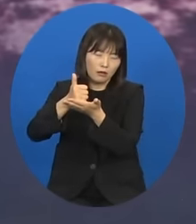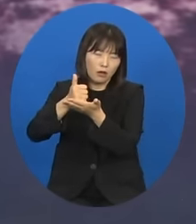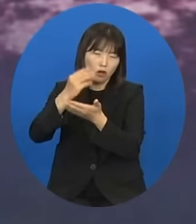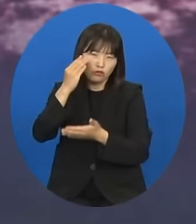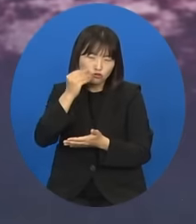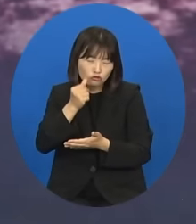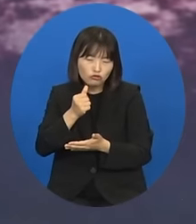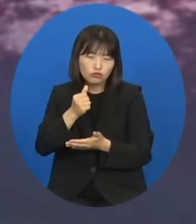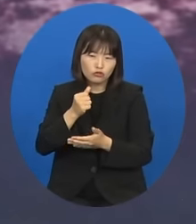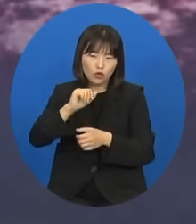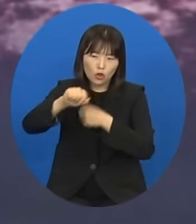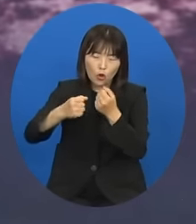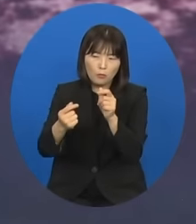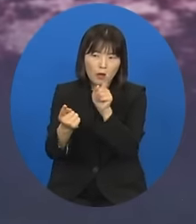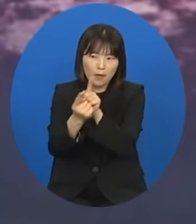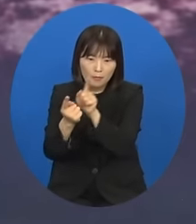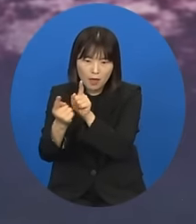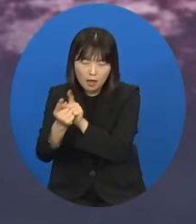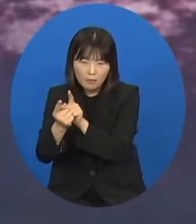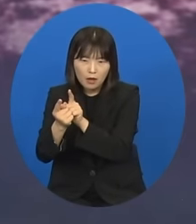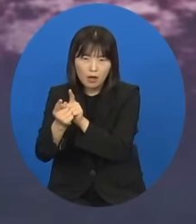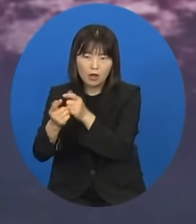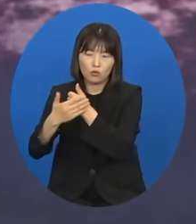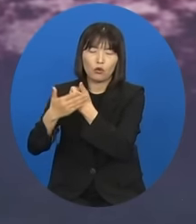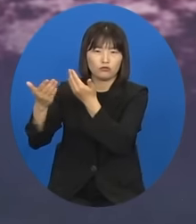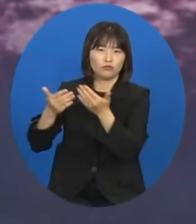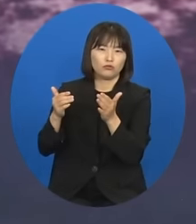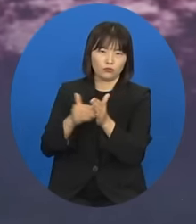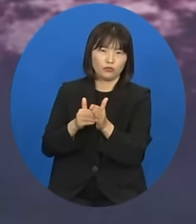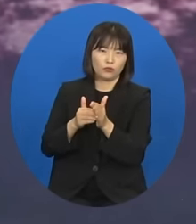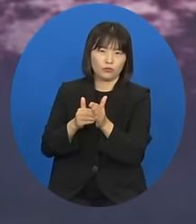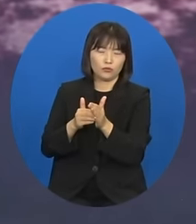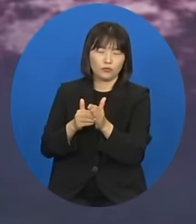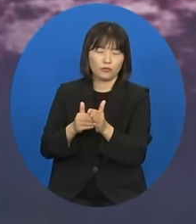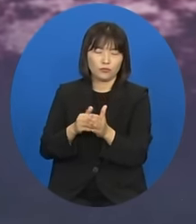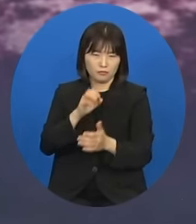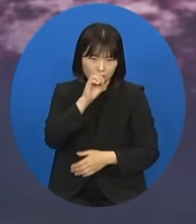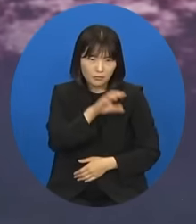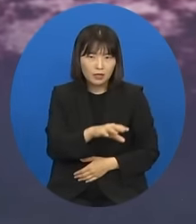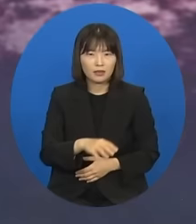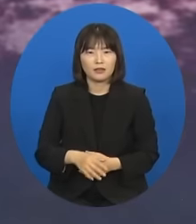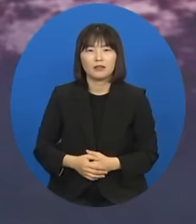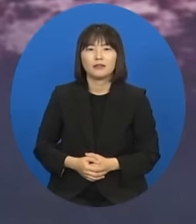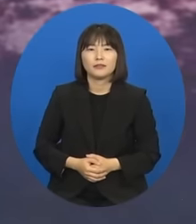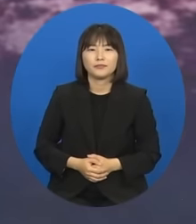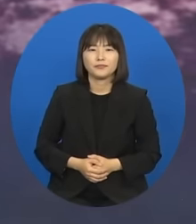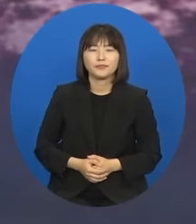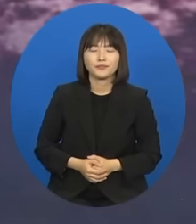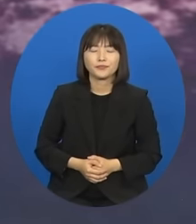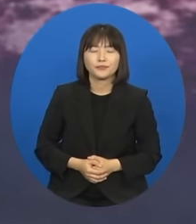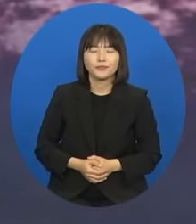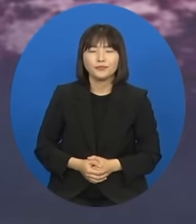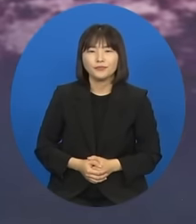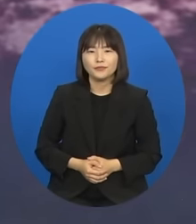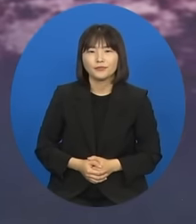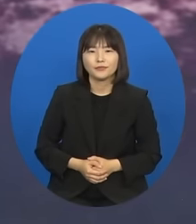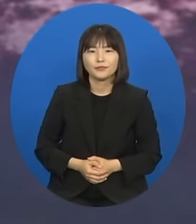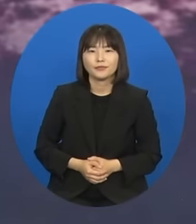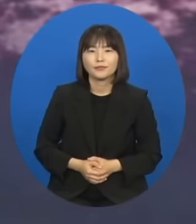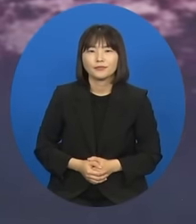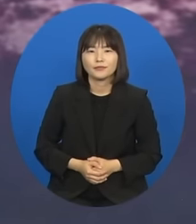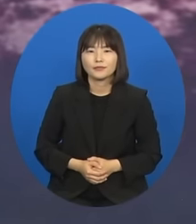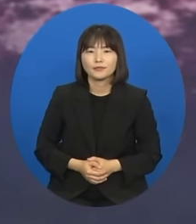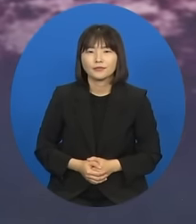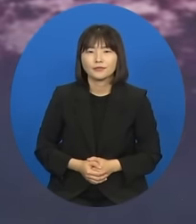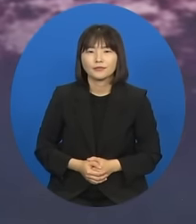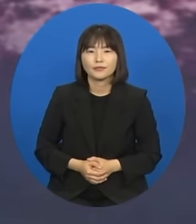일찍 만날 수 있도록 해주셨습니다 야 기가 막힌 거죠 동물을 일찍 만나서 사냥을 해가지고 왔다고 대답을 하게